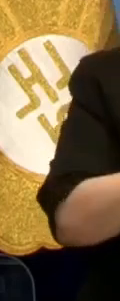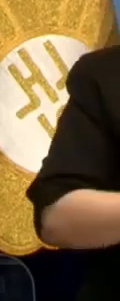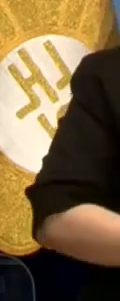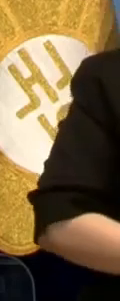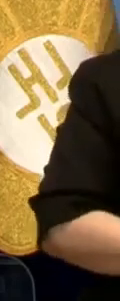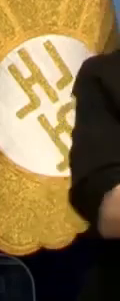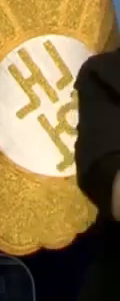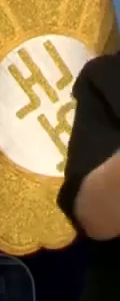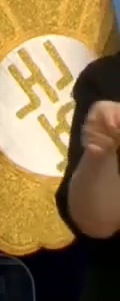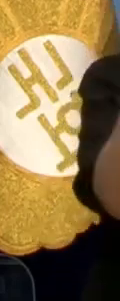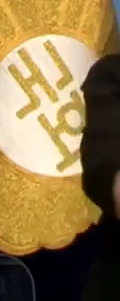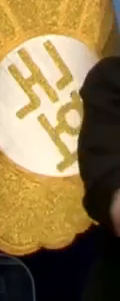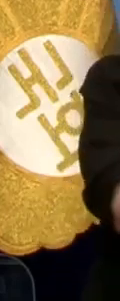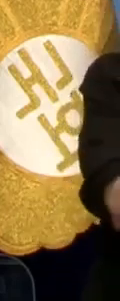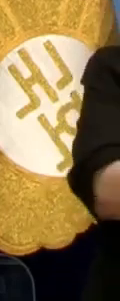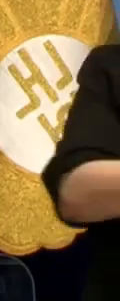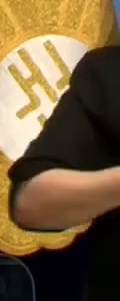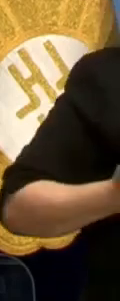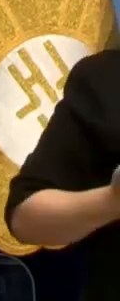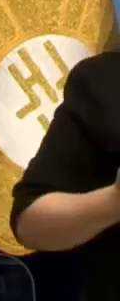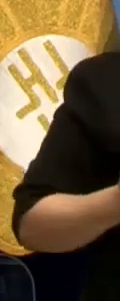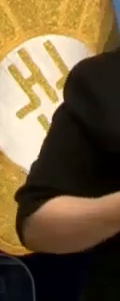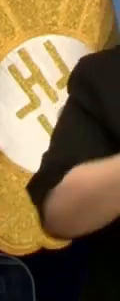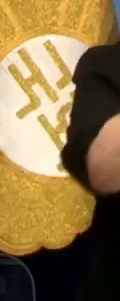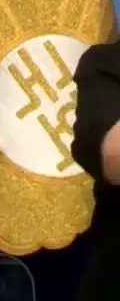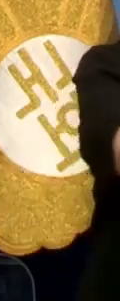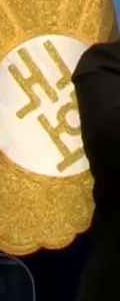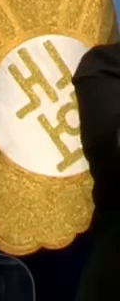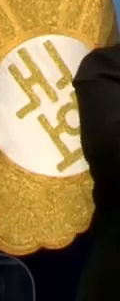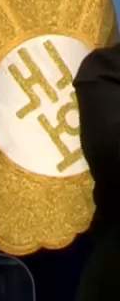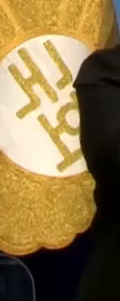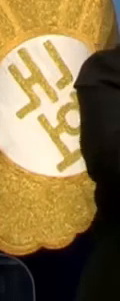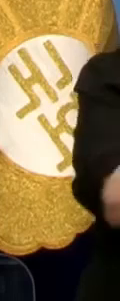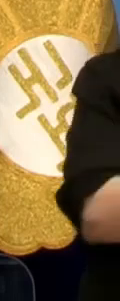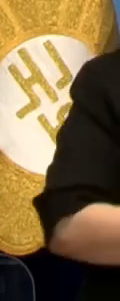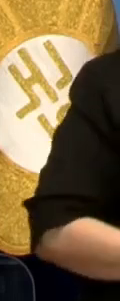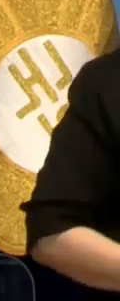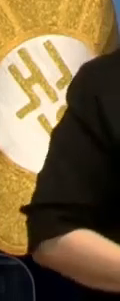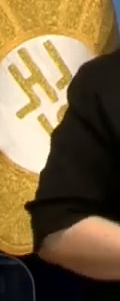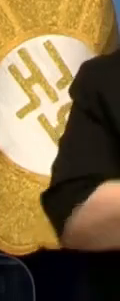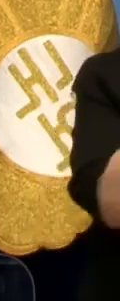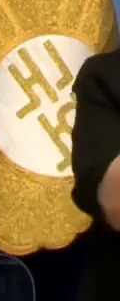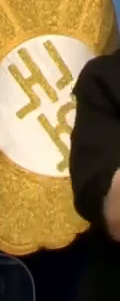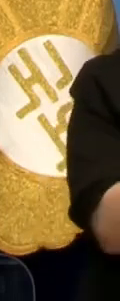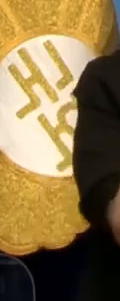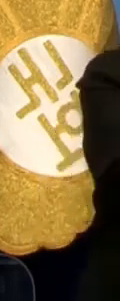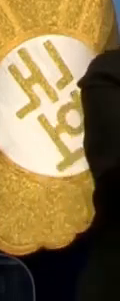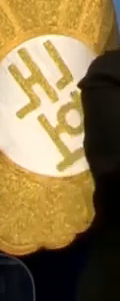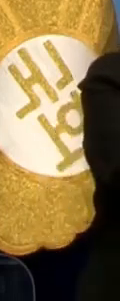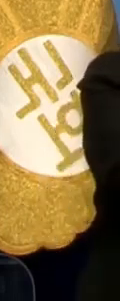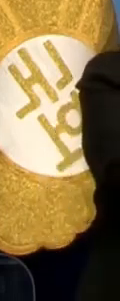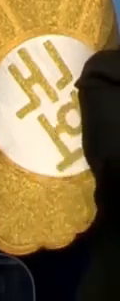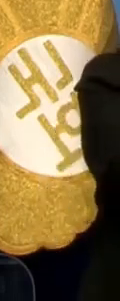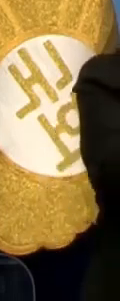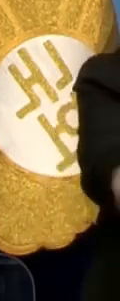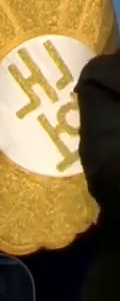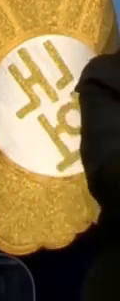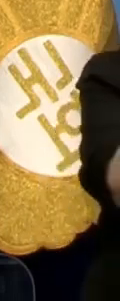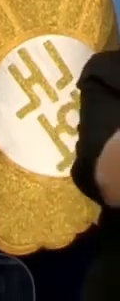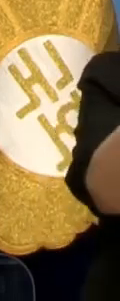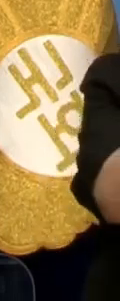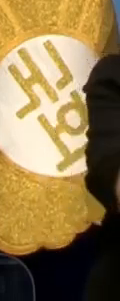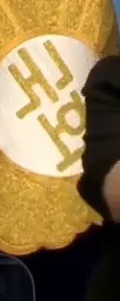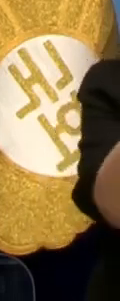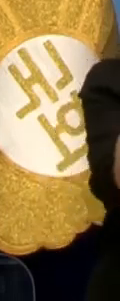등에 대해서는 미리 목표액을 전액 지급하고 대상자를 늘려가는 방식, 즉